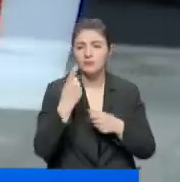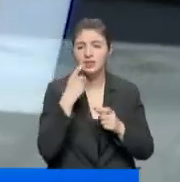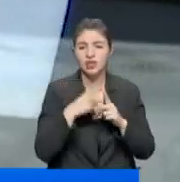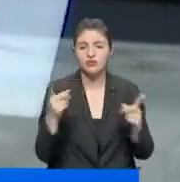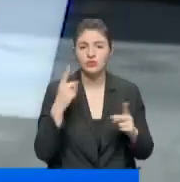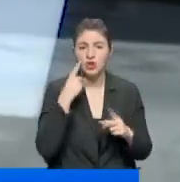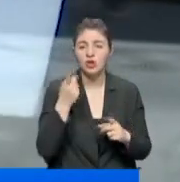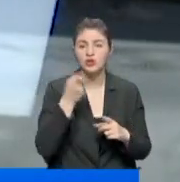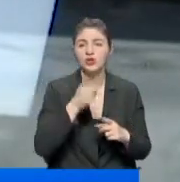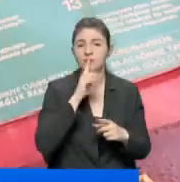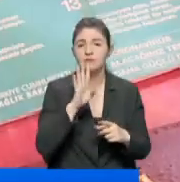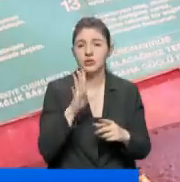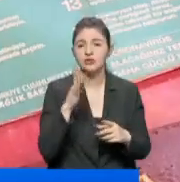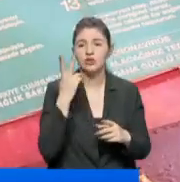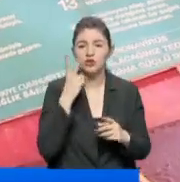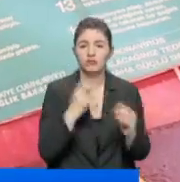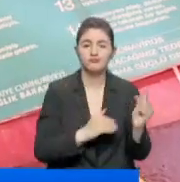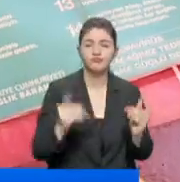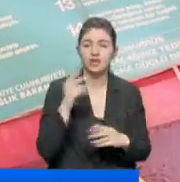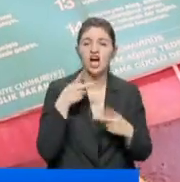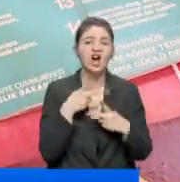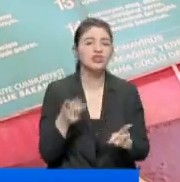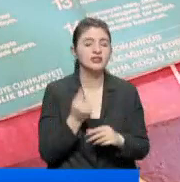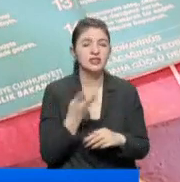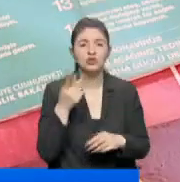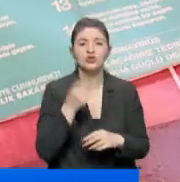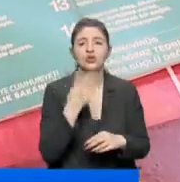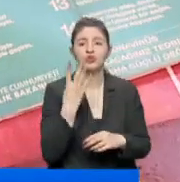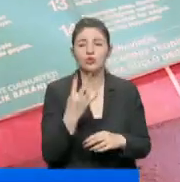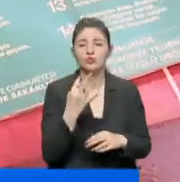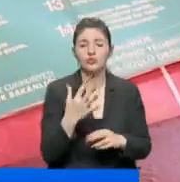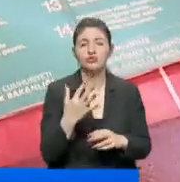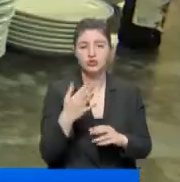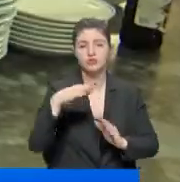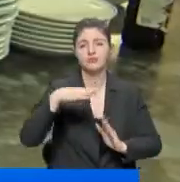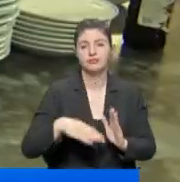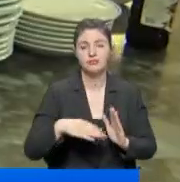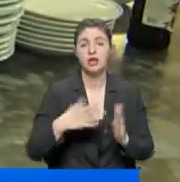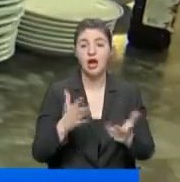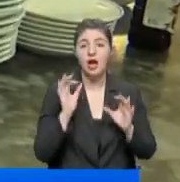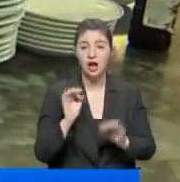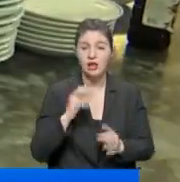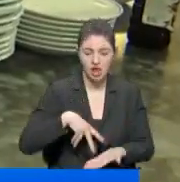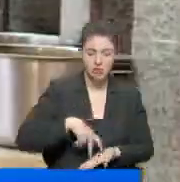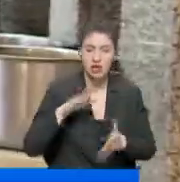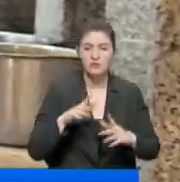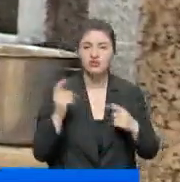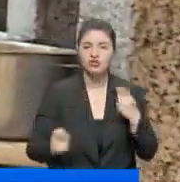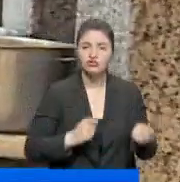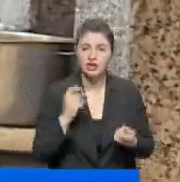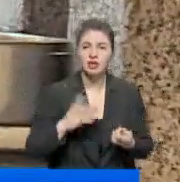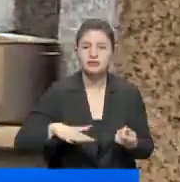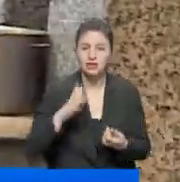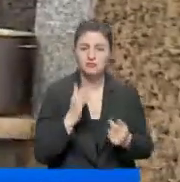bazda %145 oranında arttı. Açılan sayısı ise %4,5 oranında azaldı. Hala ayakta kalmaya